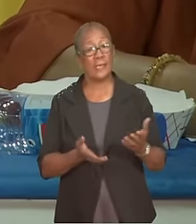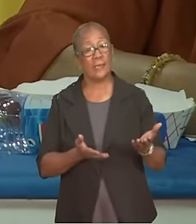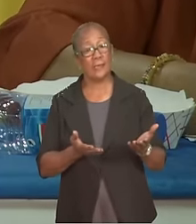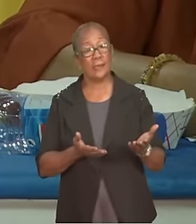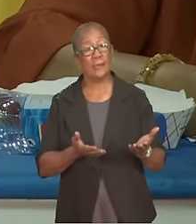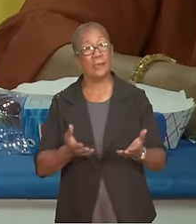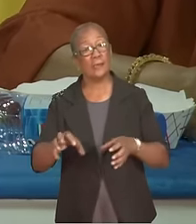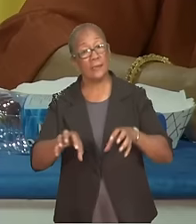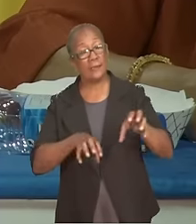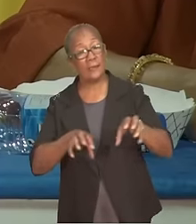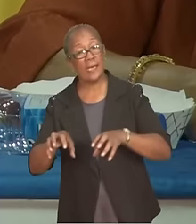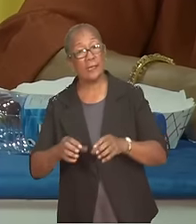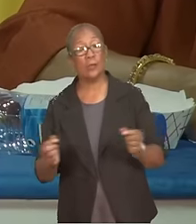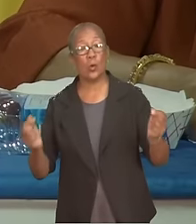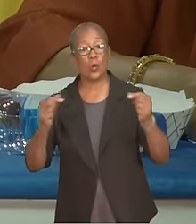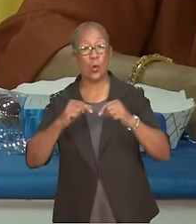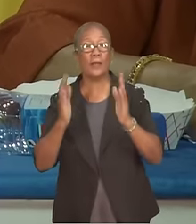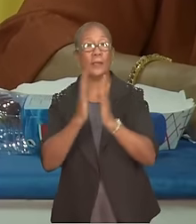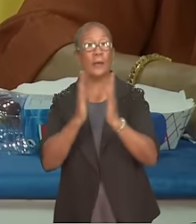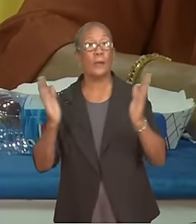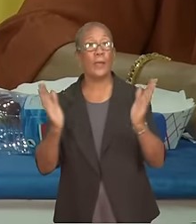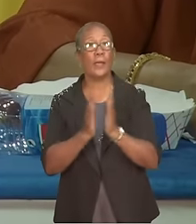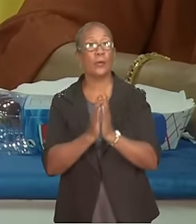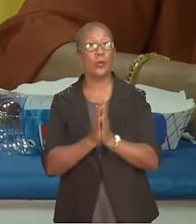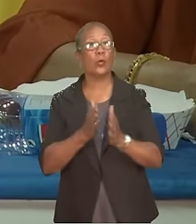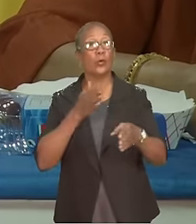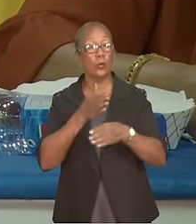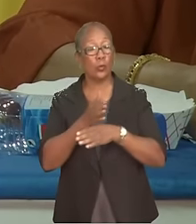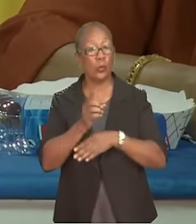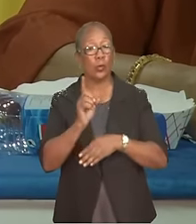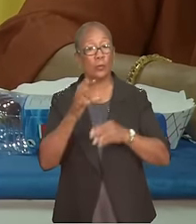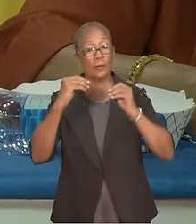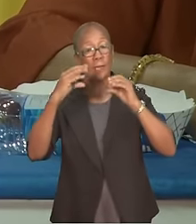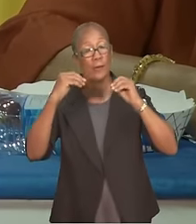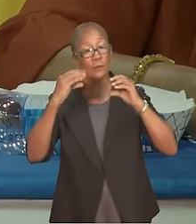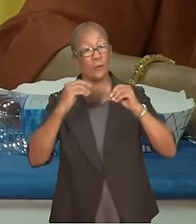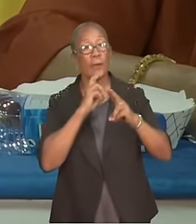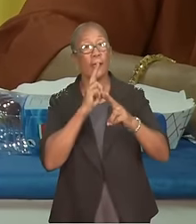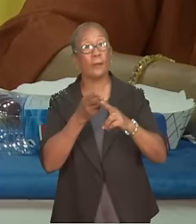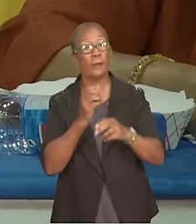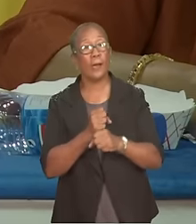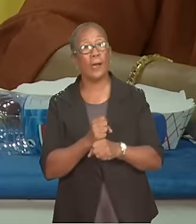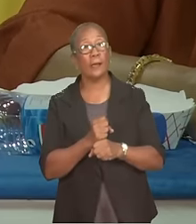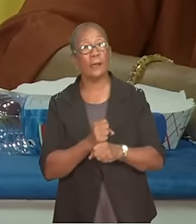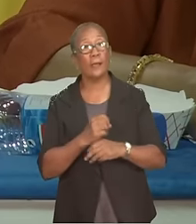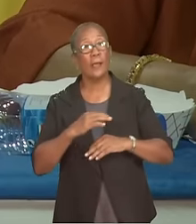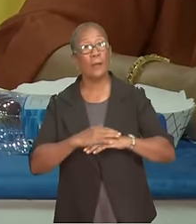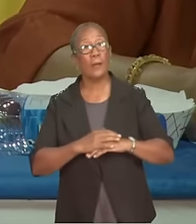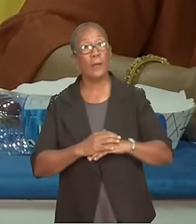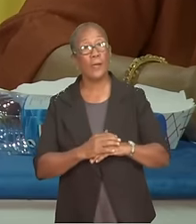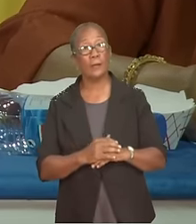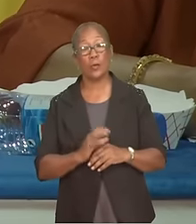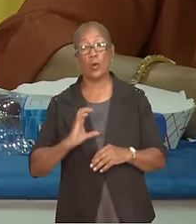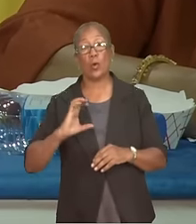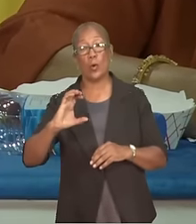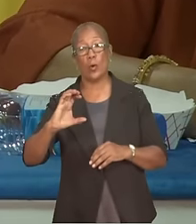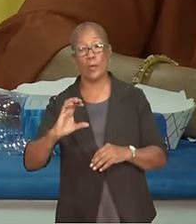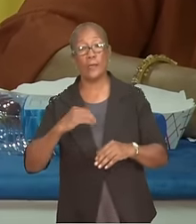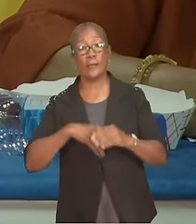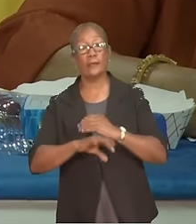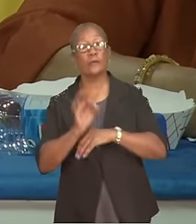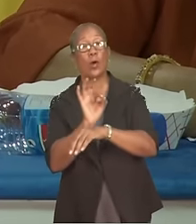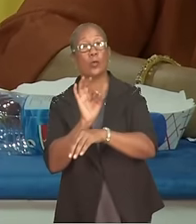we toch wel de komende periode verder zullen bespreken met mijn collega's, zeker van